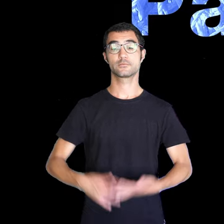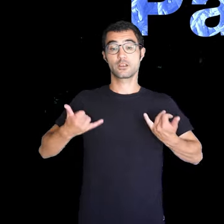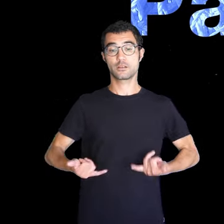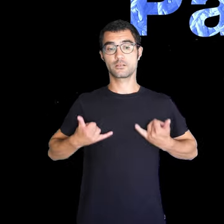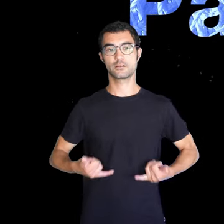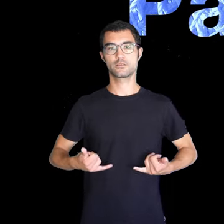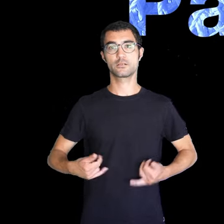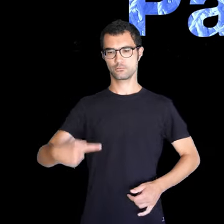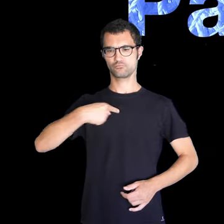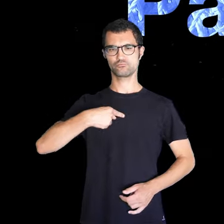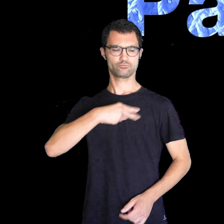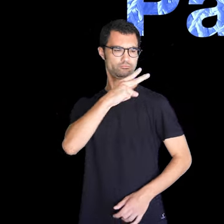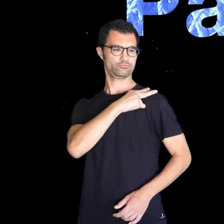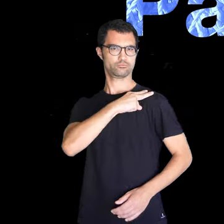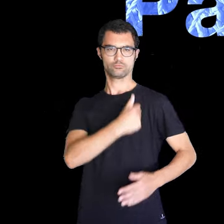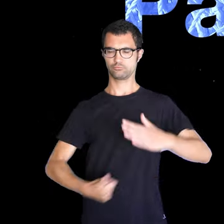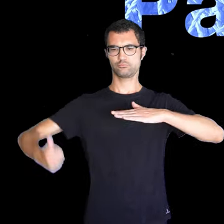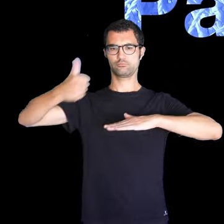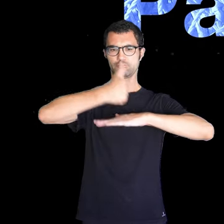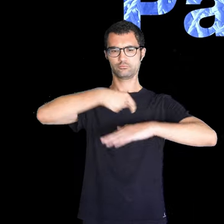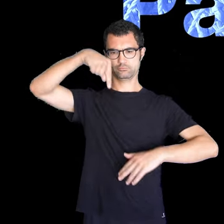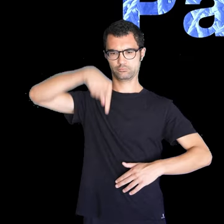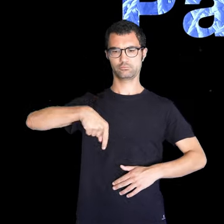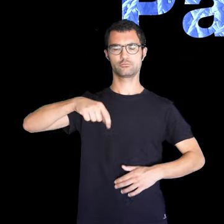Avui en dia som que és patró major de Sóller. Fa